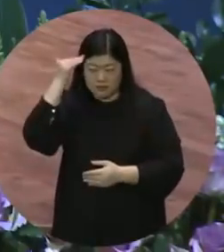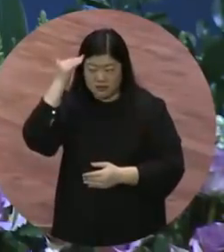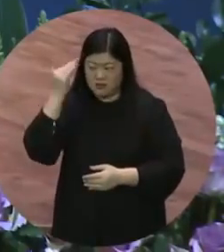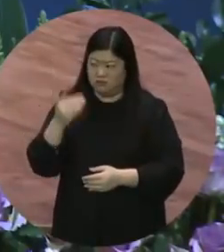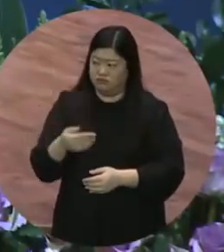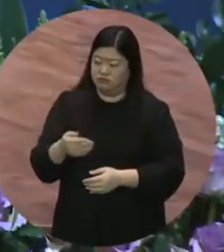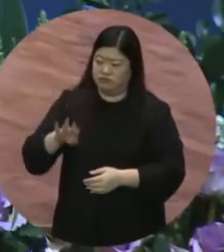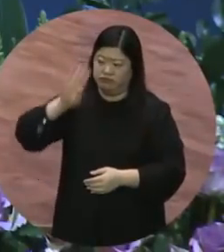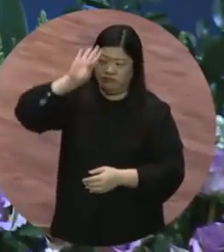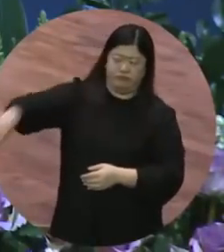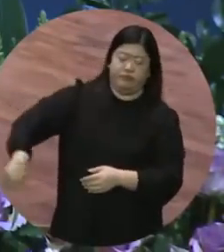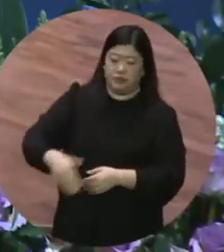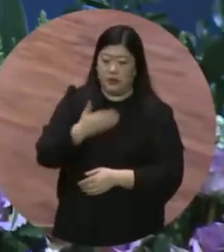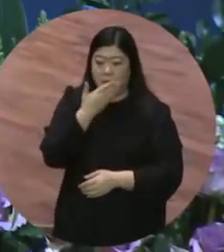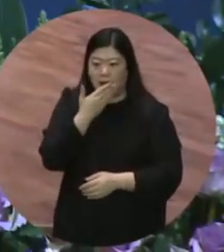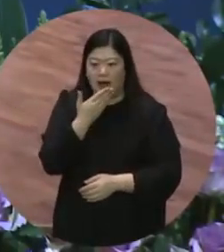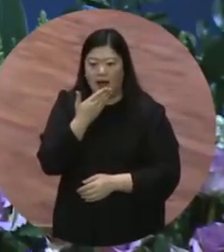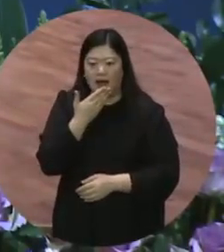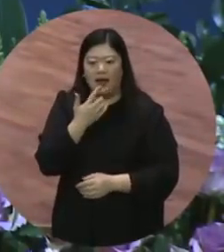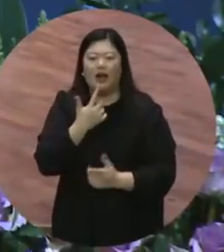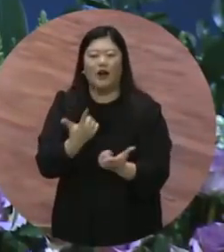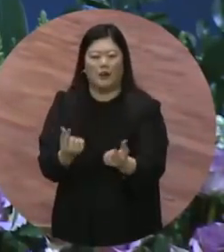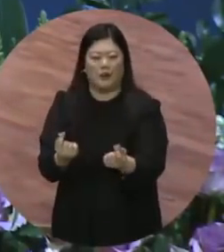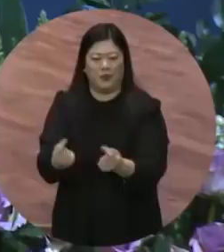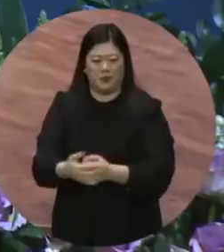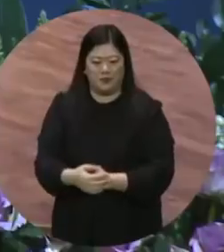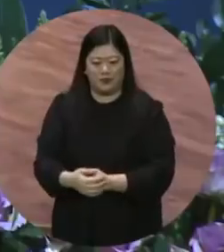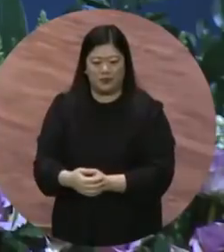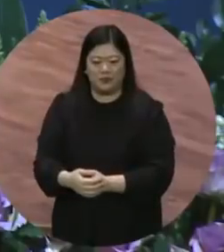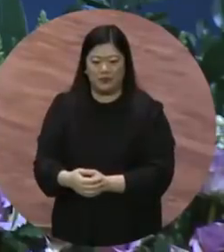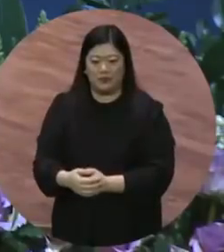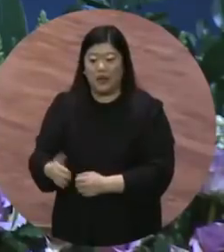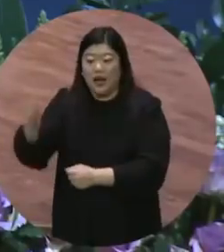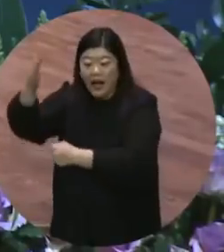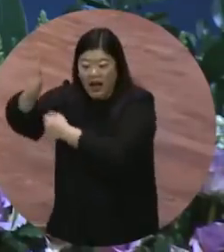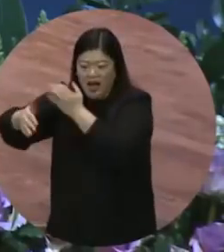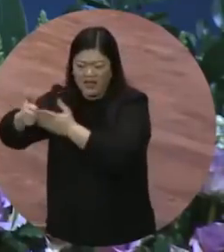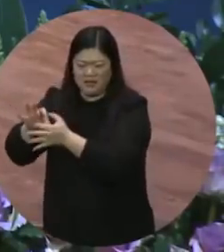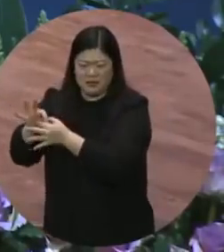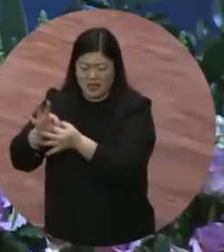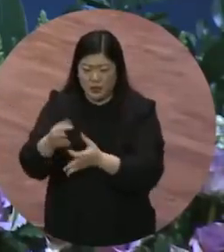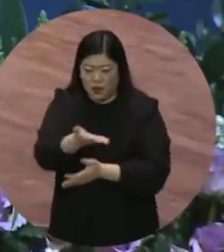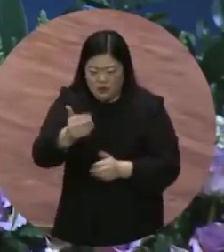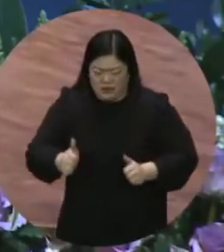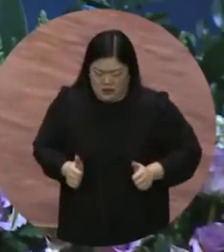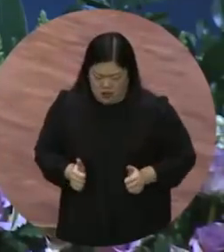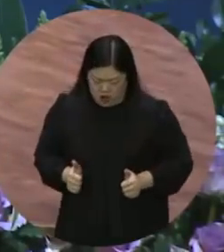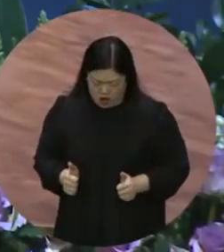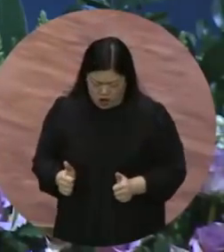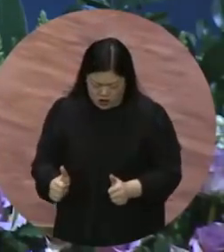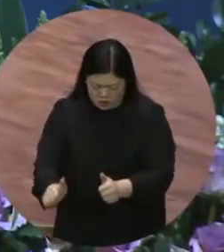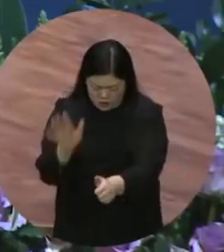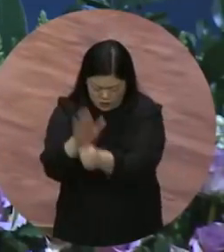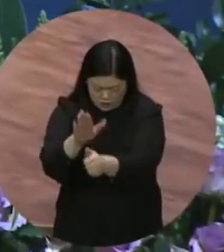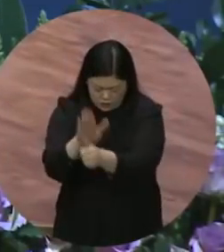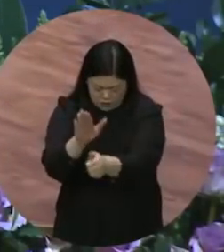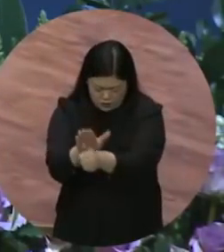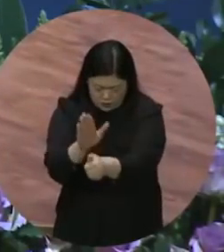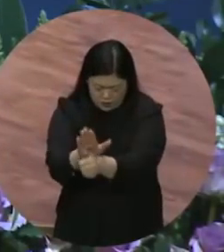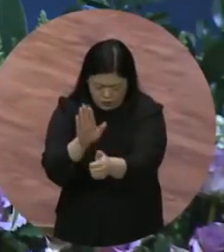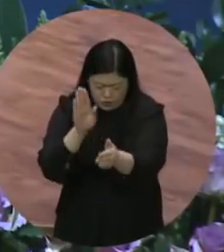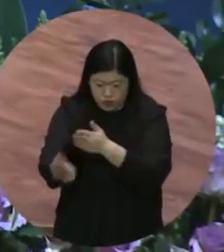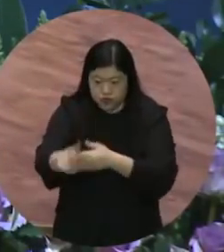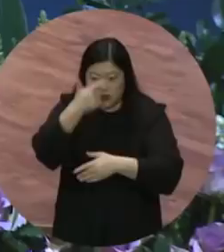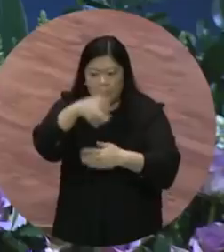포함된 사람이 누구냐? 우리예요. 하나님의 열심이 있었기 때문에 이 자리에 와서 예배드리는 겁니다. 그렇다면 사명이 있는 거예요. 이 사명